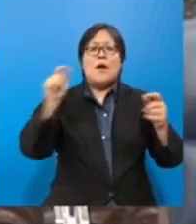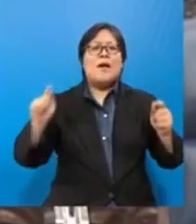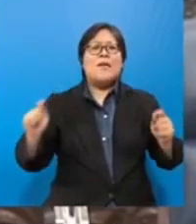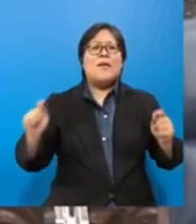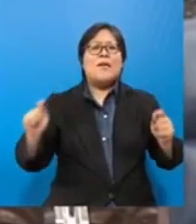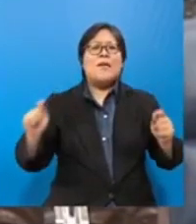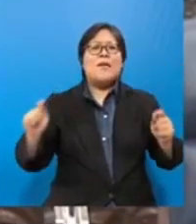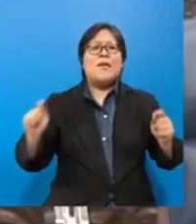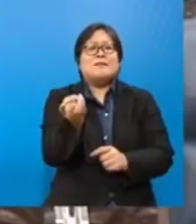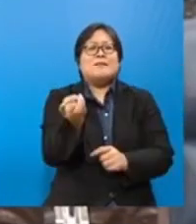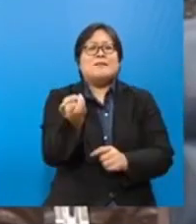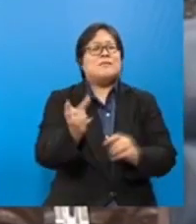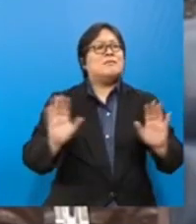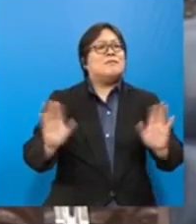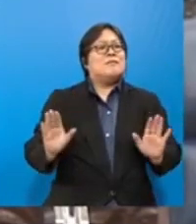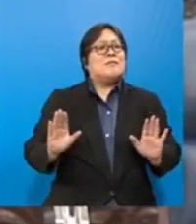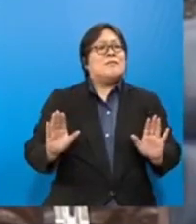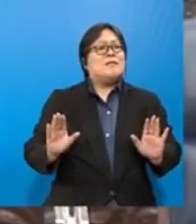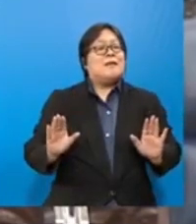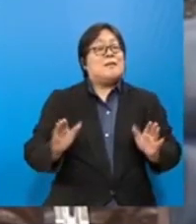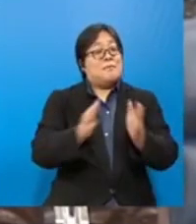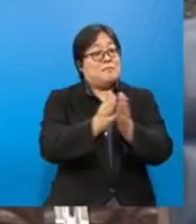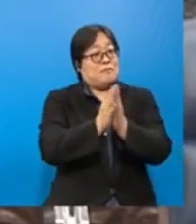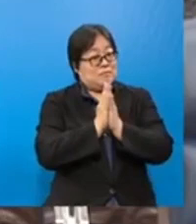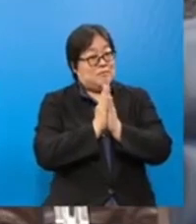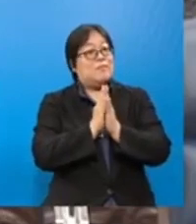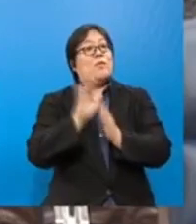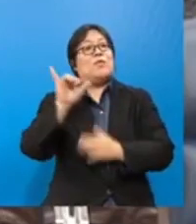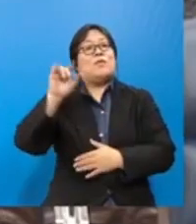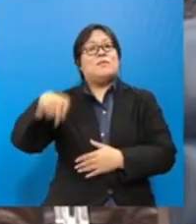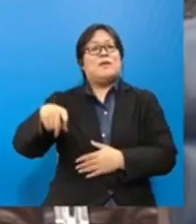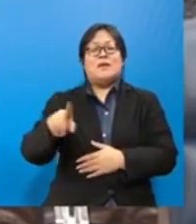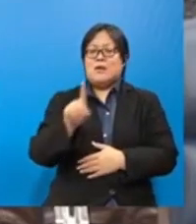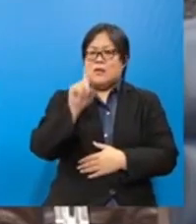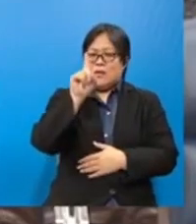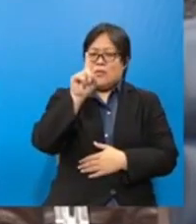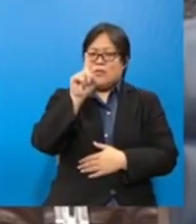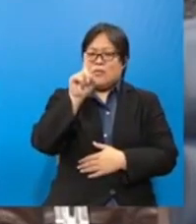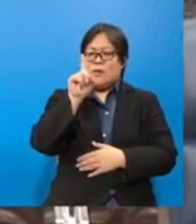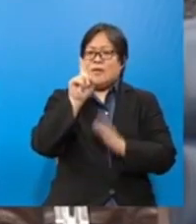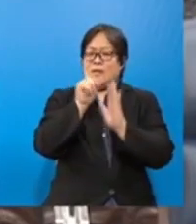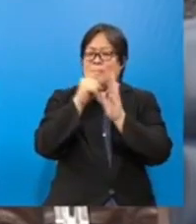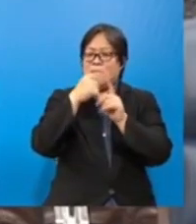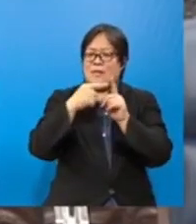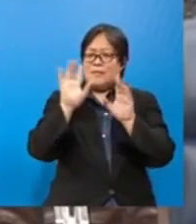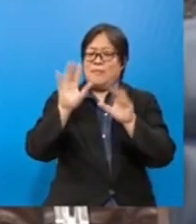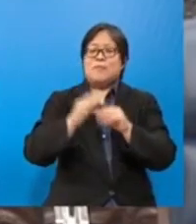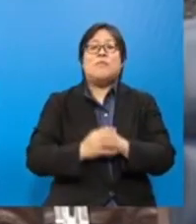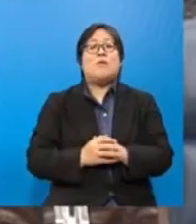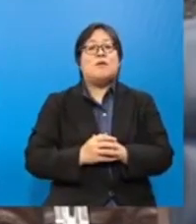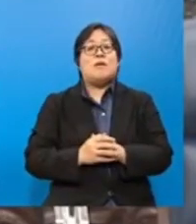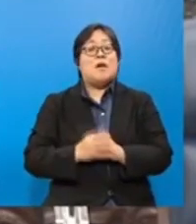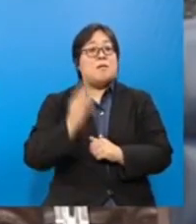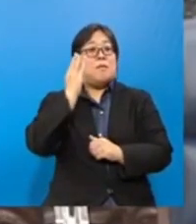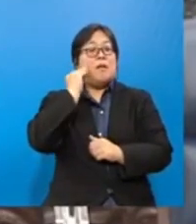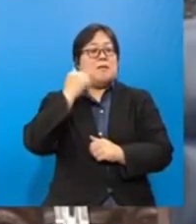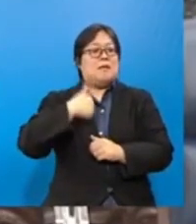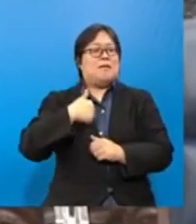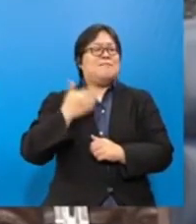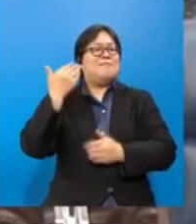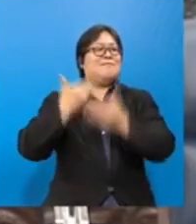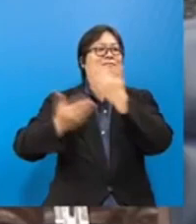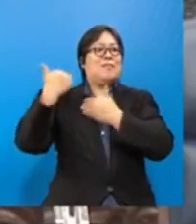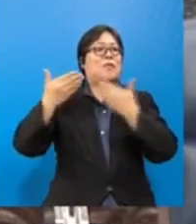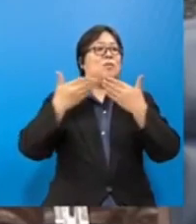tindakan-tindakan kecil ini izin soalnya betul 1 min 1 Min yaitu pengalaman saya